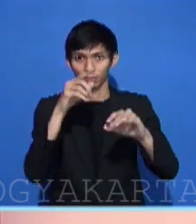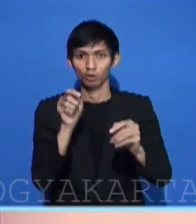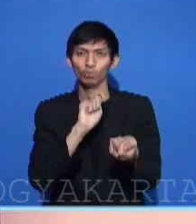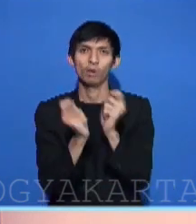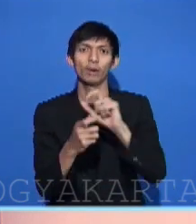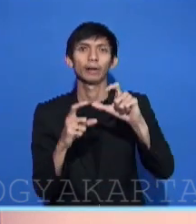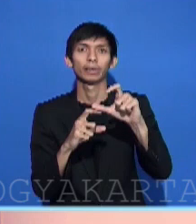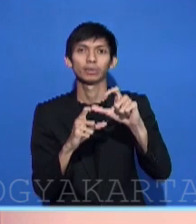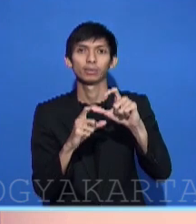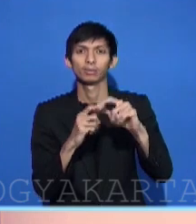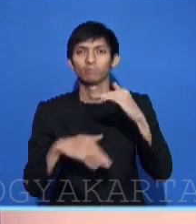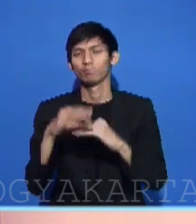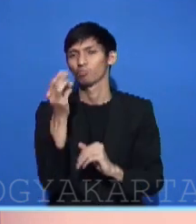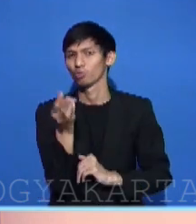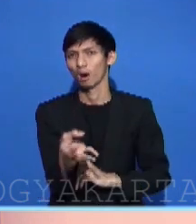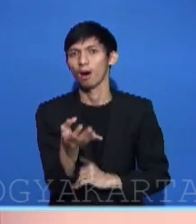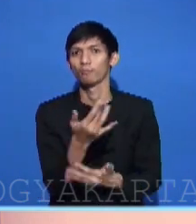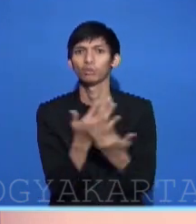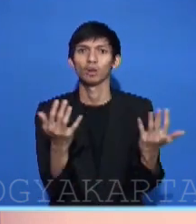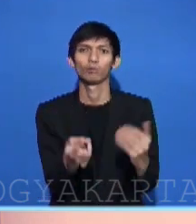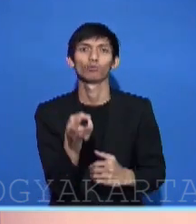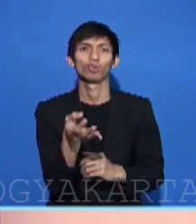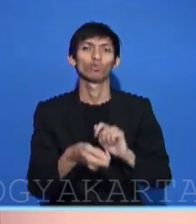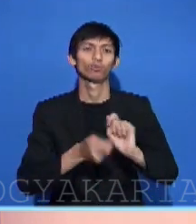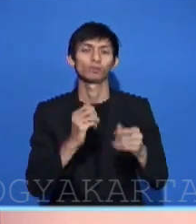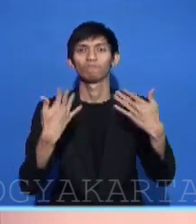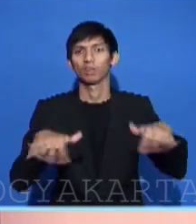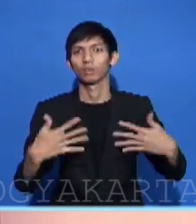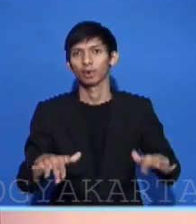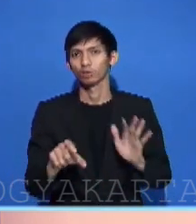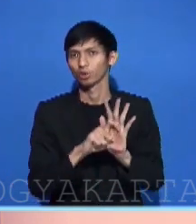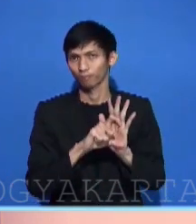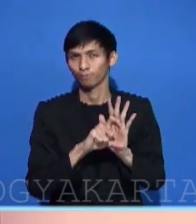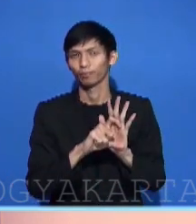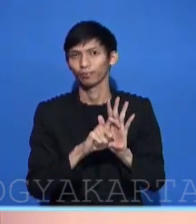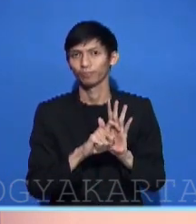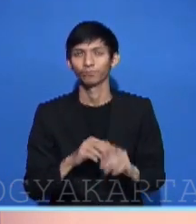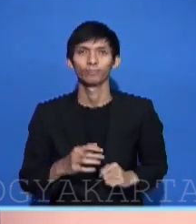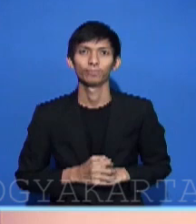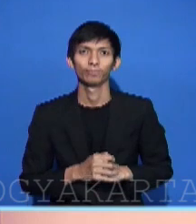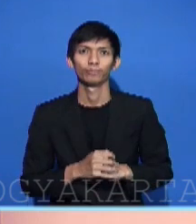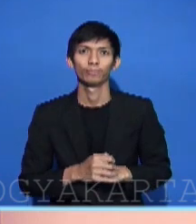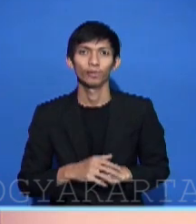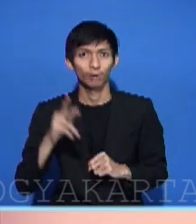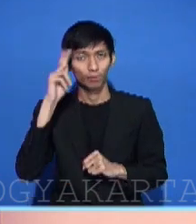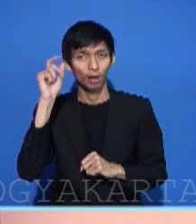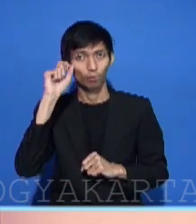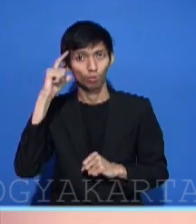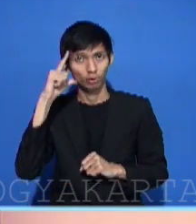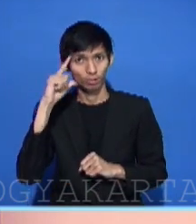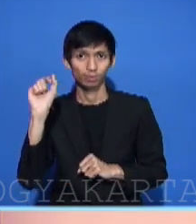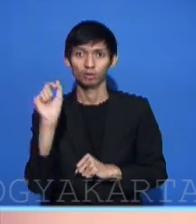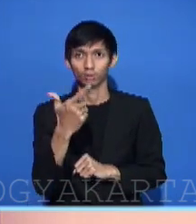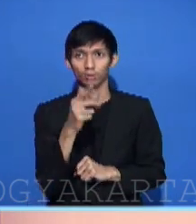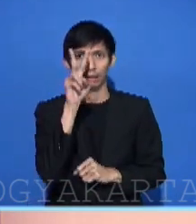lebih mudah untuk dilewati sehingga masyarakat dapat mudah dalam ujian praktik SIM Kapolda DIY Irjen Polres memantau langsung